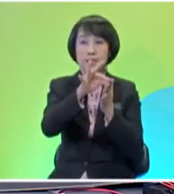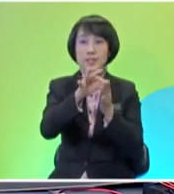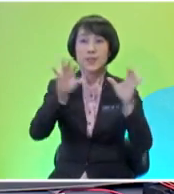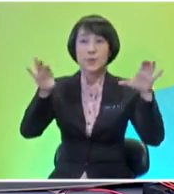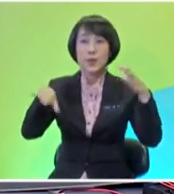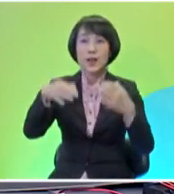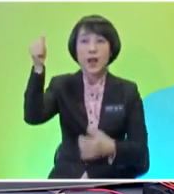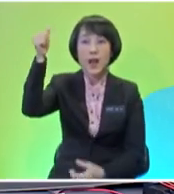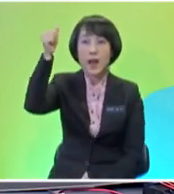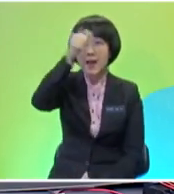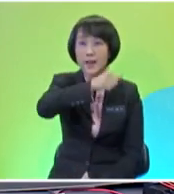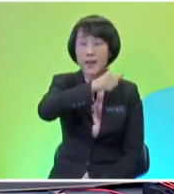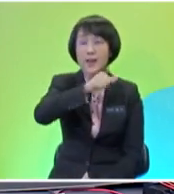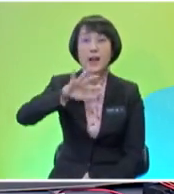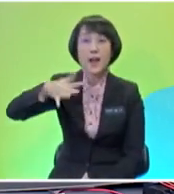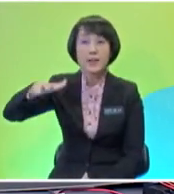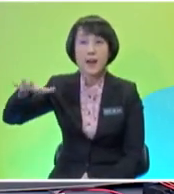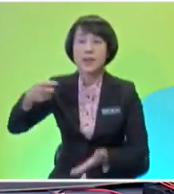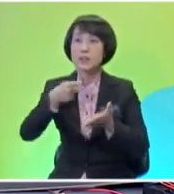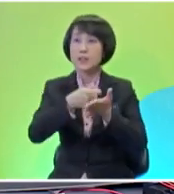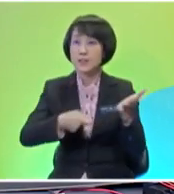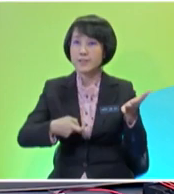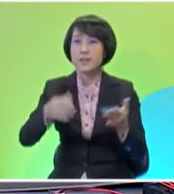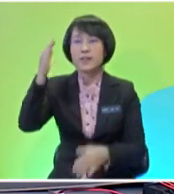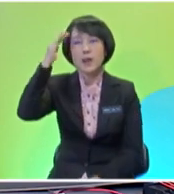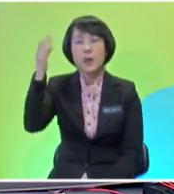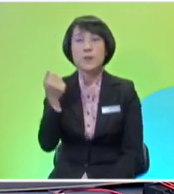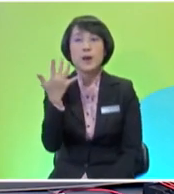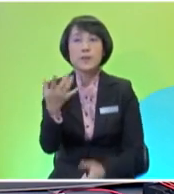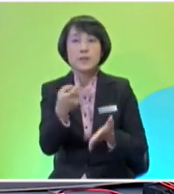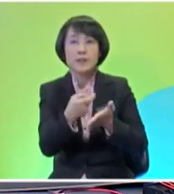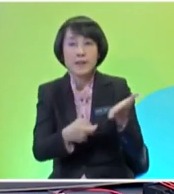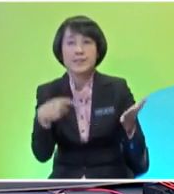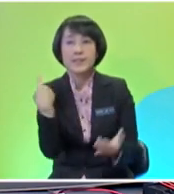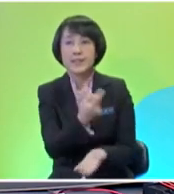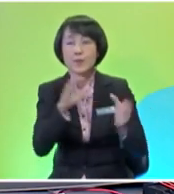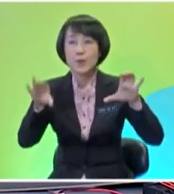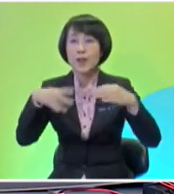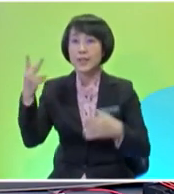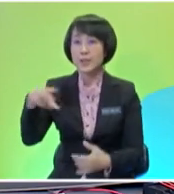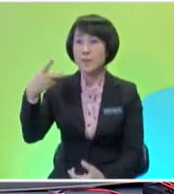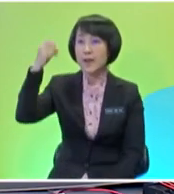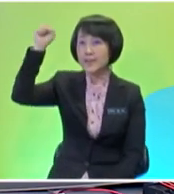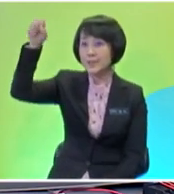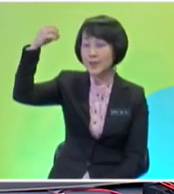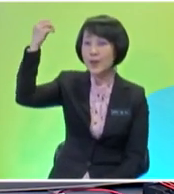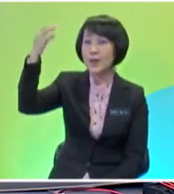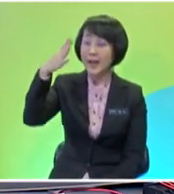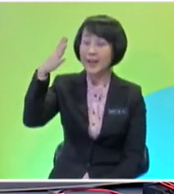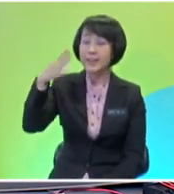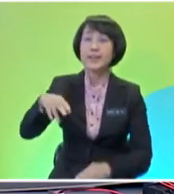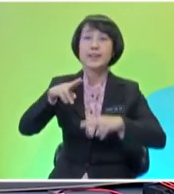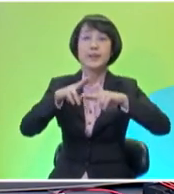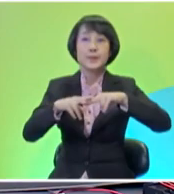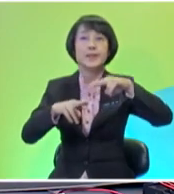anggaran kos. Mengira dan membuat anggaran kos. Sebab kita kena tahu berapa kos kita nak buat kipas solar ni. Okay, lepas tu baru kita boleh bina. Okay, bina